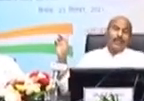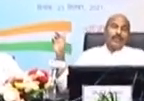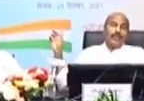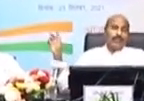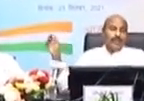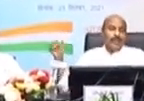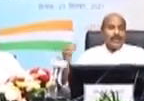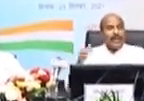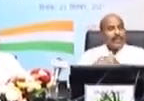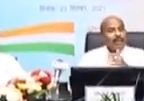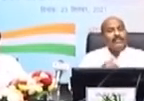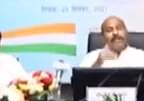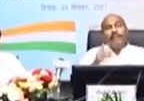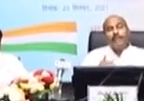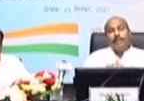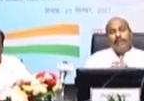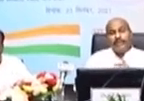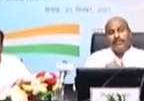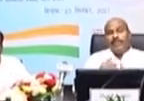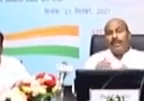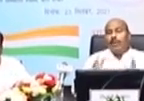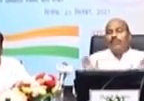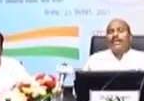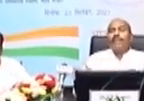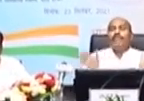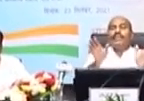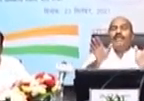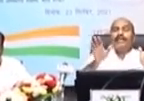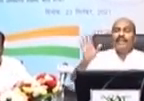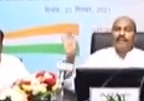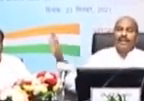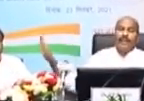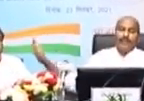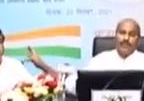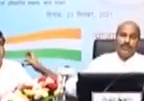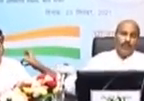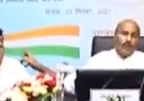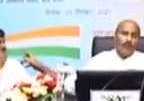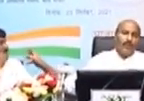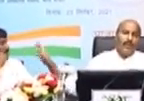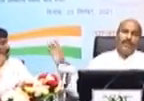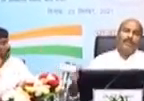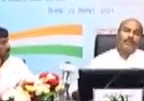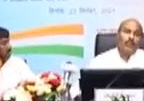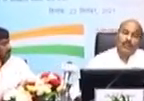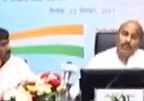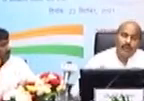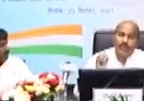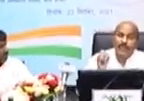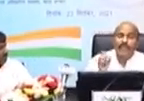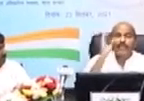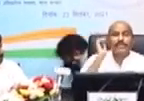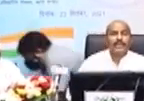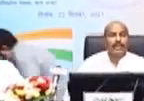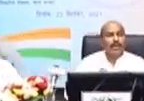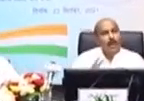हमारे सांकेतिक भाषा लिपि के माध्यम से उस कार्यक्रम के में जानकारी देने वाले तो बच्चों को जरूर